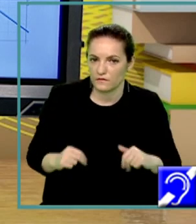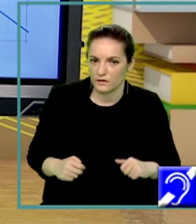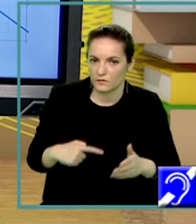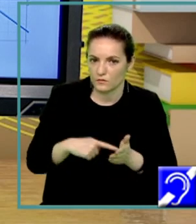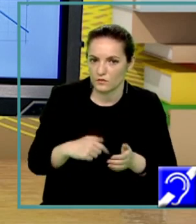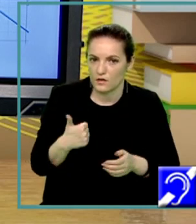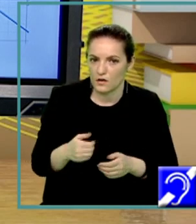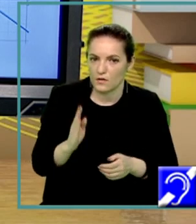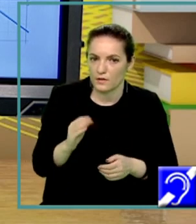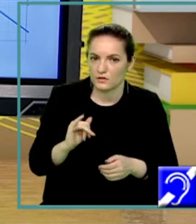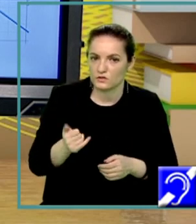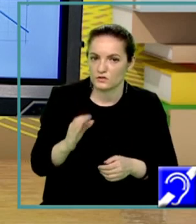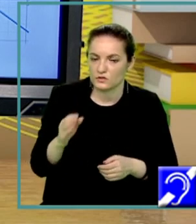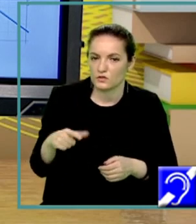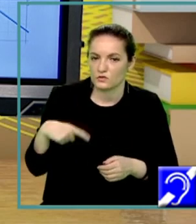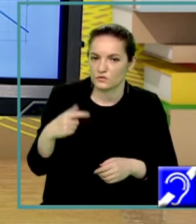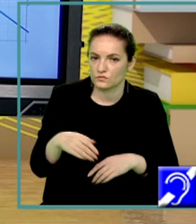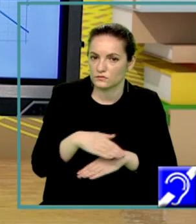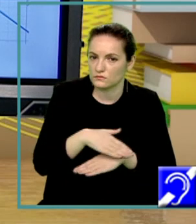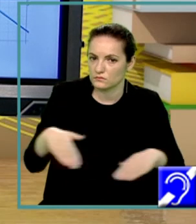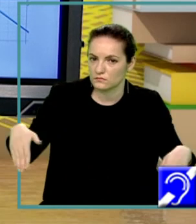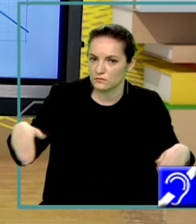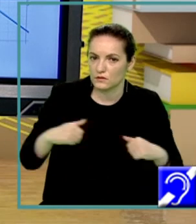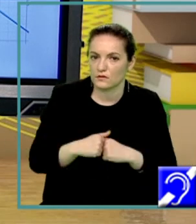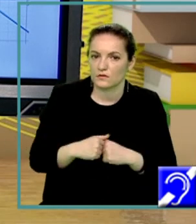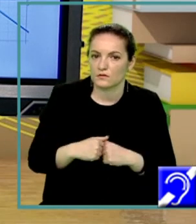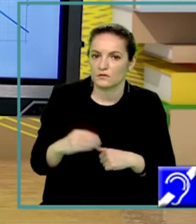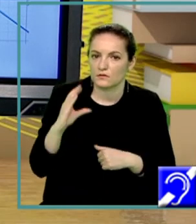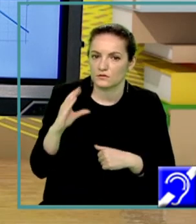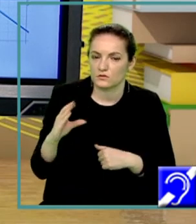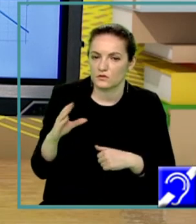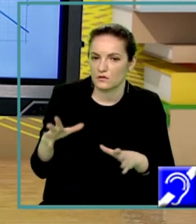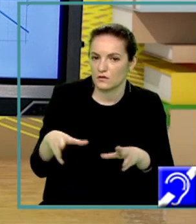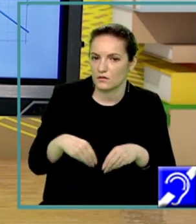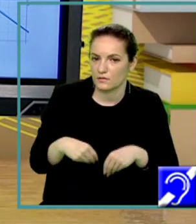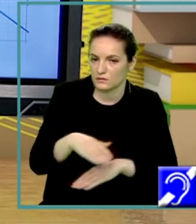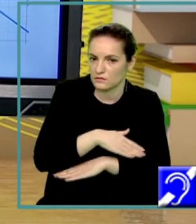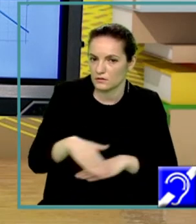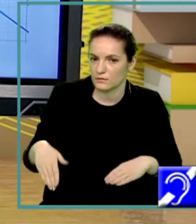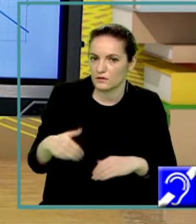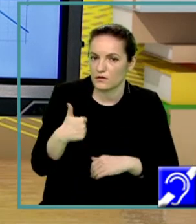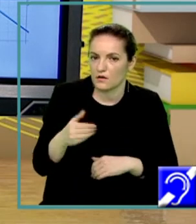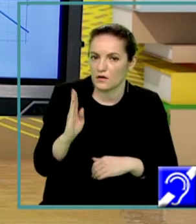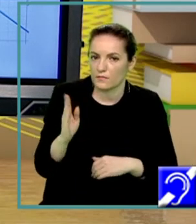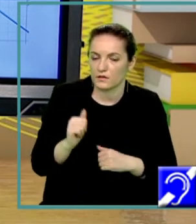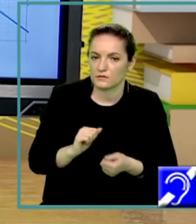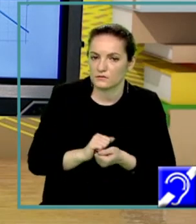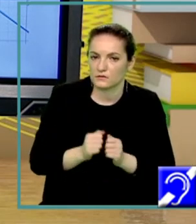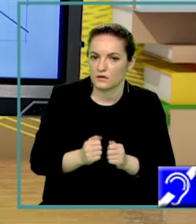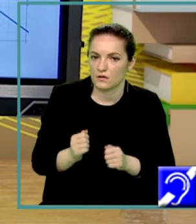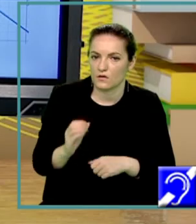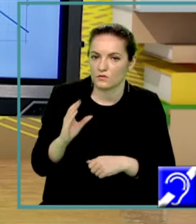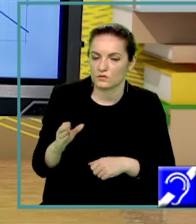C sunt coliniare, asta înseamnă că punctul C va trebui să aparțină dreptei AB sau C să